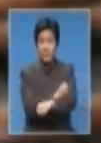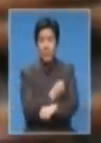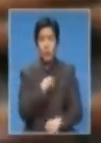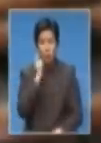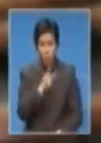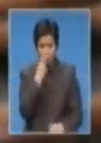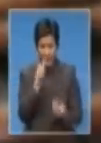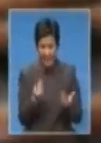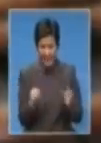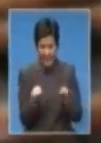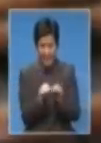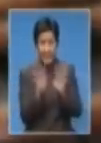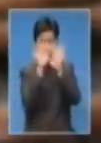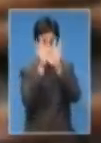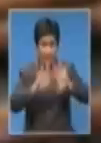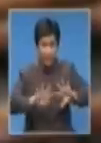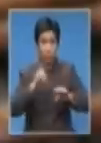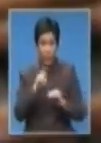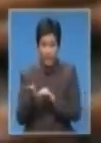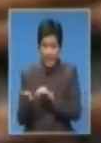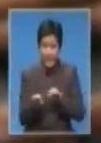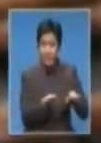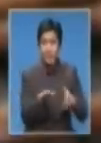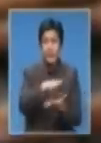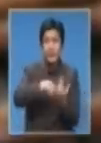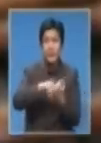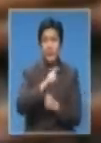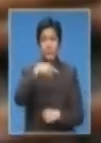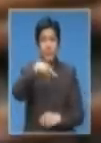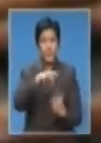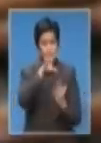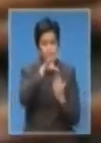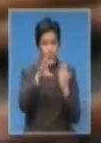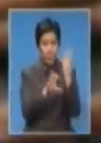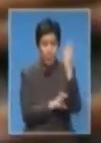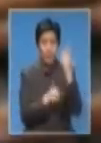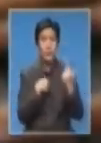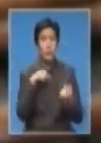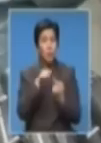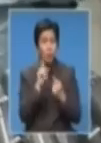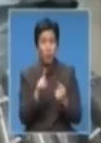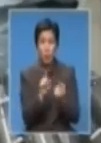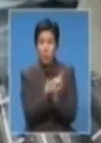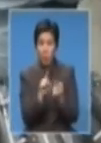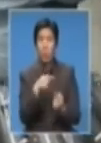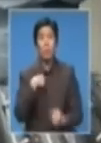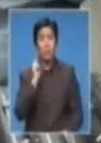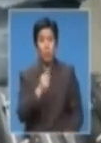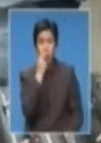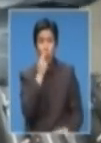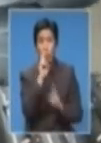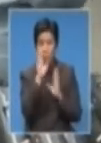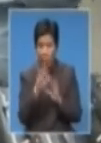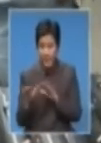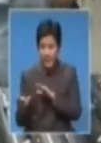ก้าวเข้าสู่การเป็นประชาคมอาเซียนแล้วก็เตรียมการเขตเศรษฐกิจพิเศษแล้วก็แผนพัฒนาเศรษฐกิจและสังคมแห่งชาตินี่ต้องระมัดระวังนะครับการเตรียมแรงง